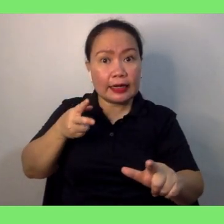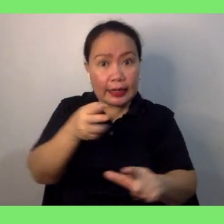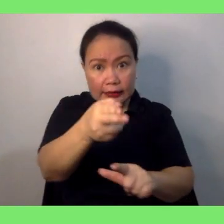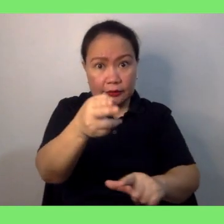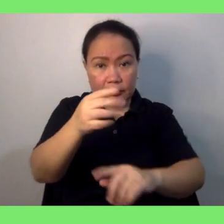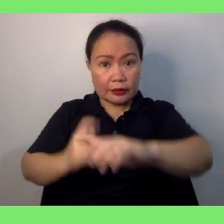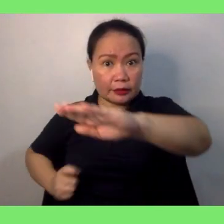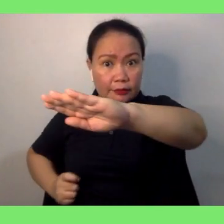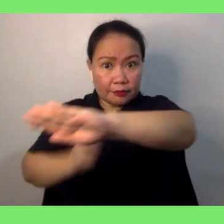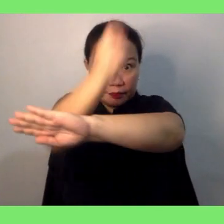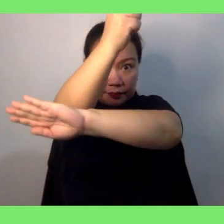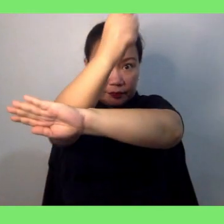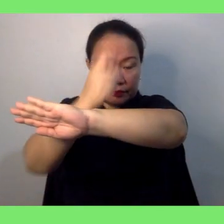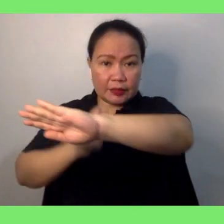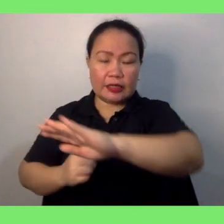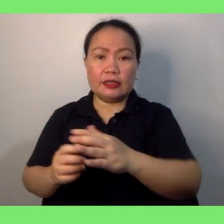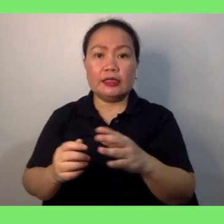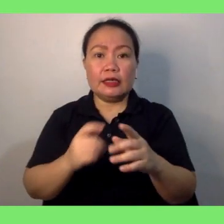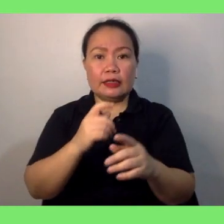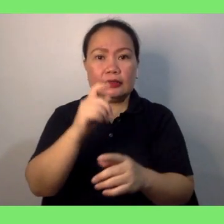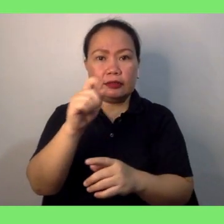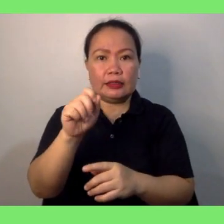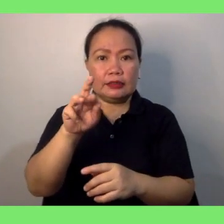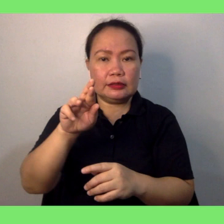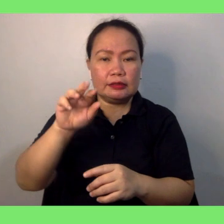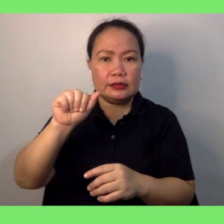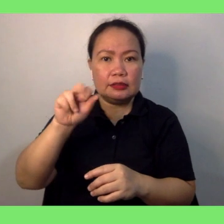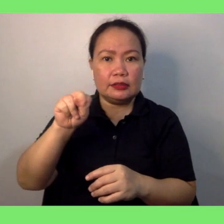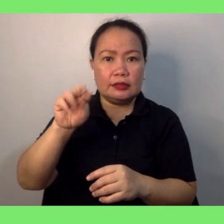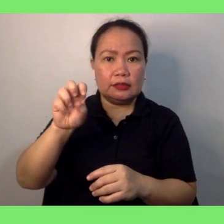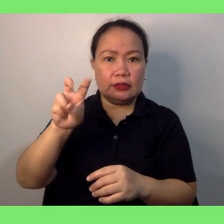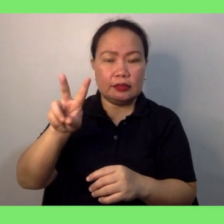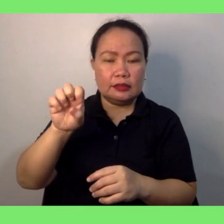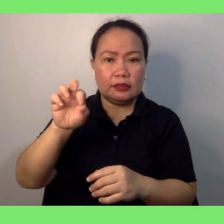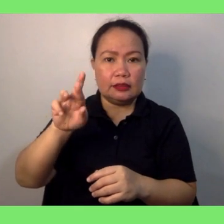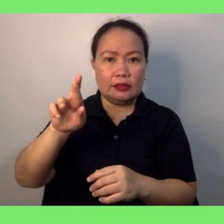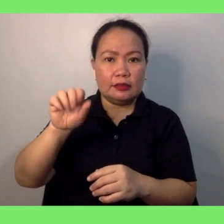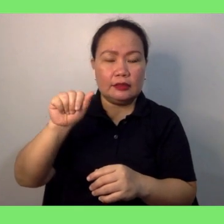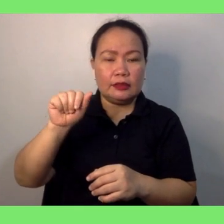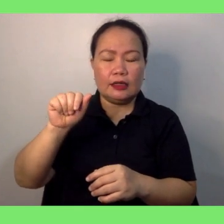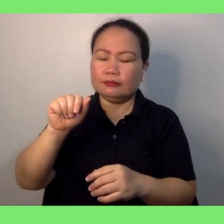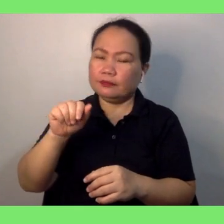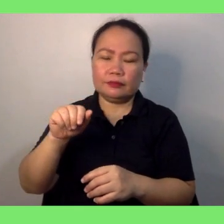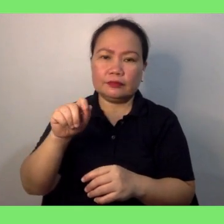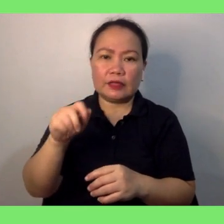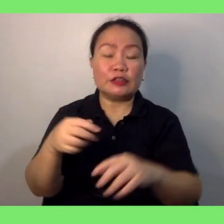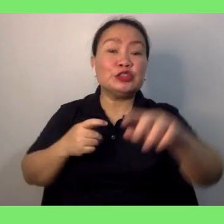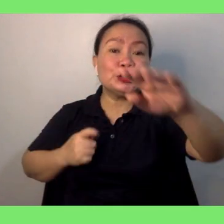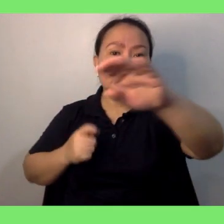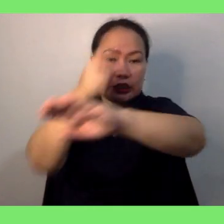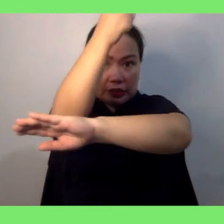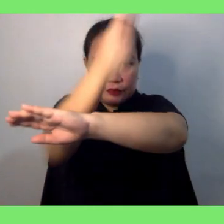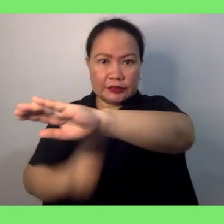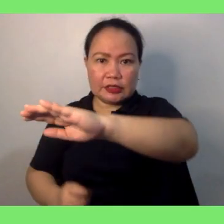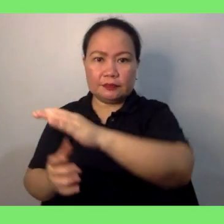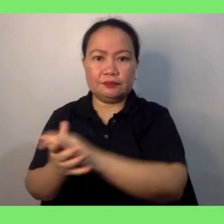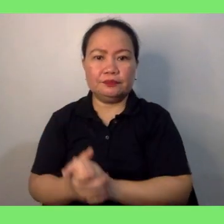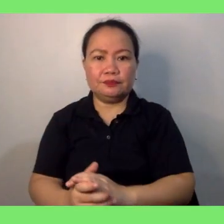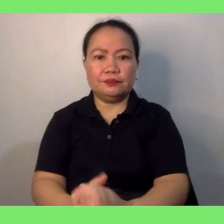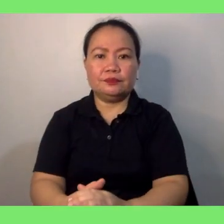Ganon din yung alternate interior at alternate exterior. And then, tatandaan din na